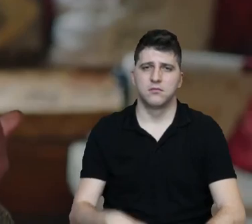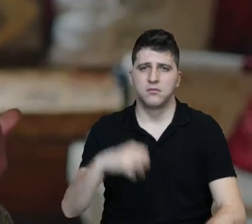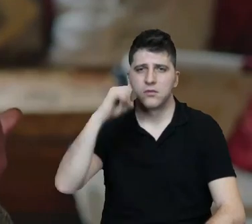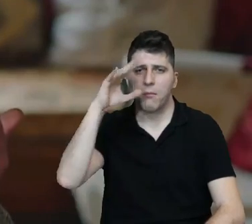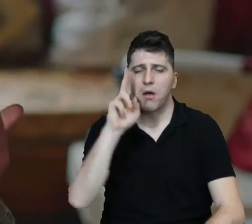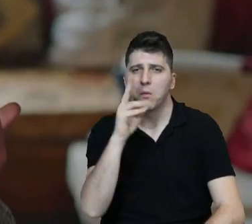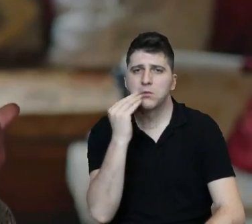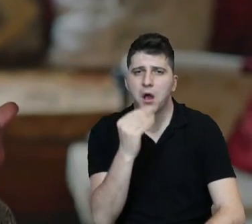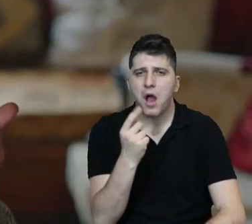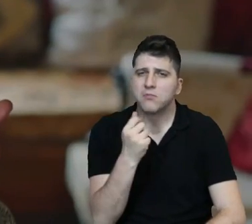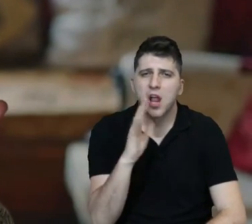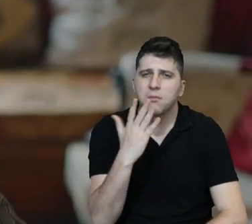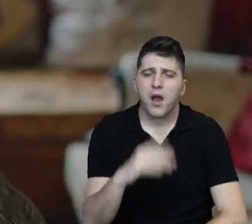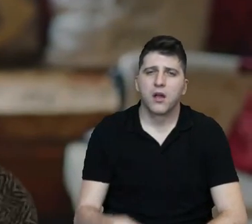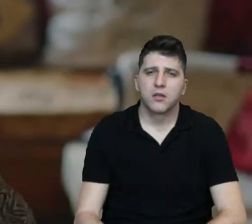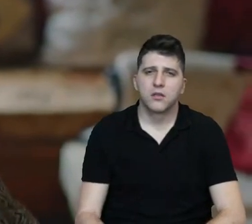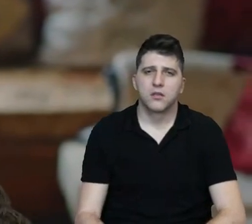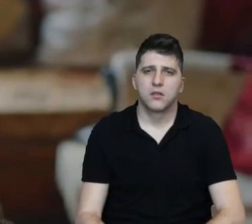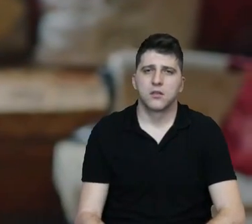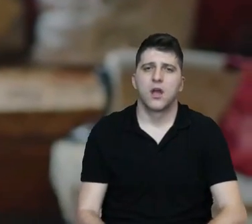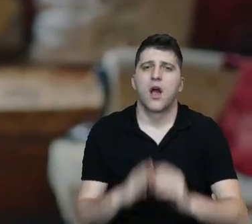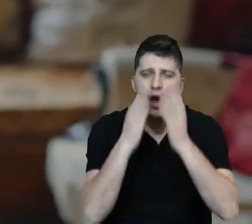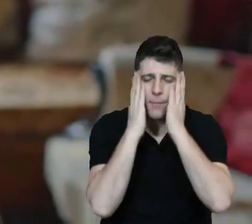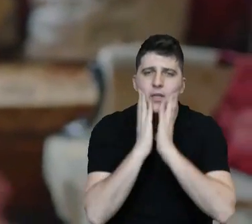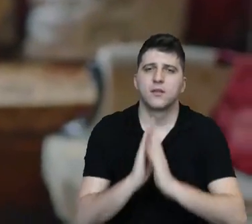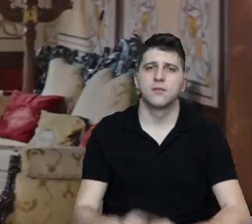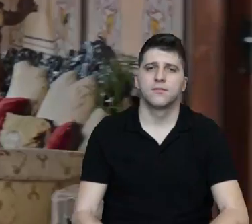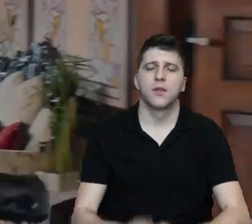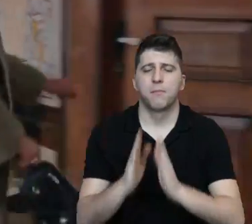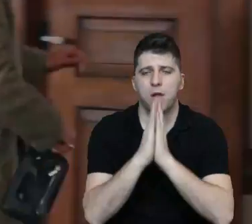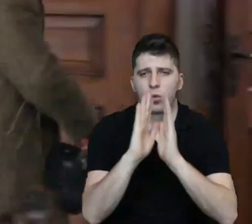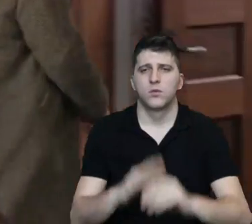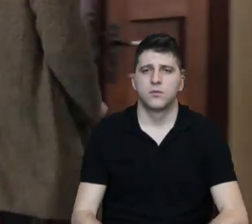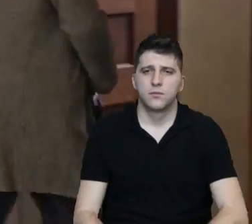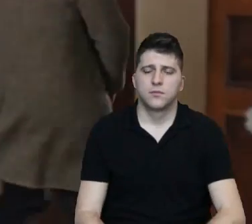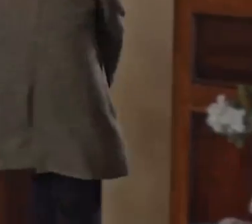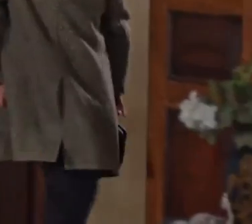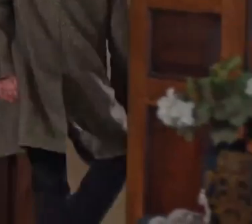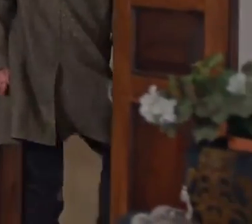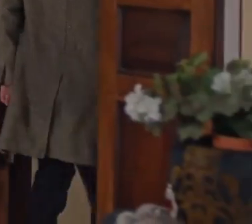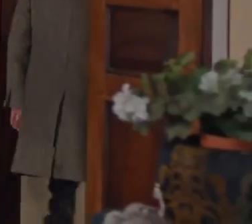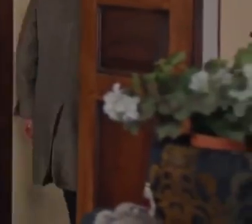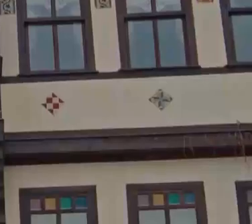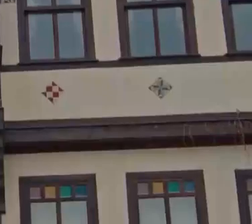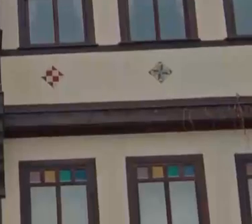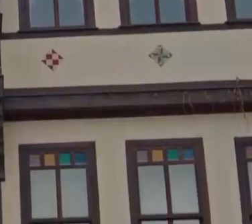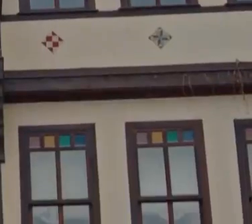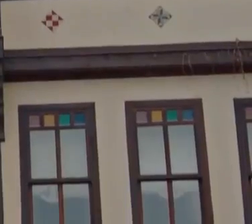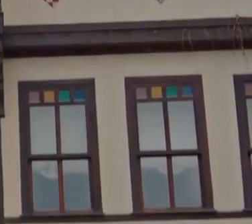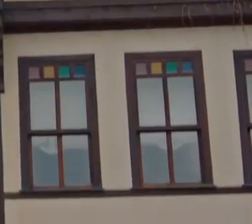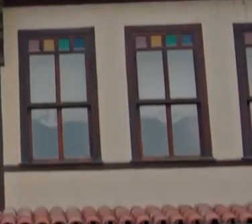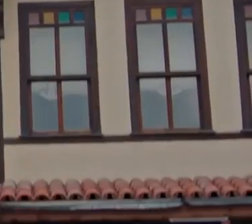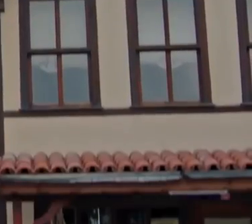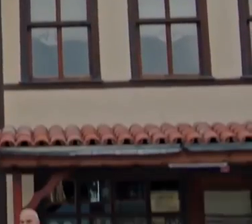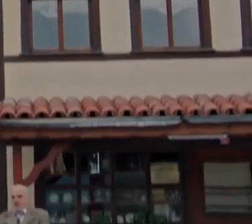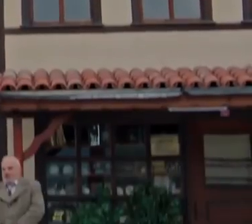güzelmiş. Kaçadır acaba? Amin. Pardon. Koşar adımlarla kapıya yürüdü. Konaktan